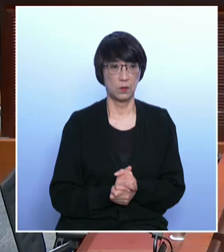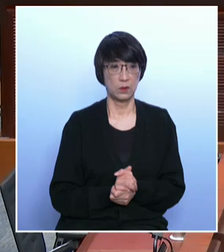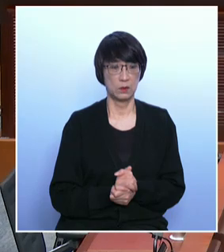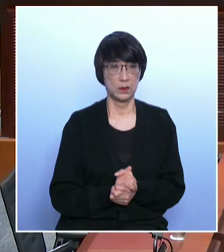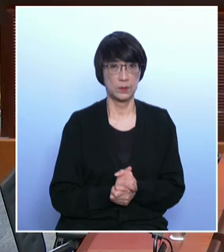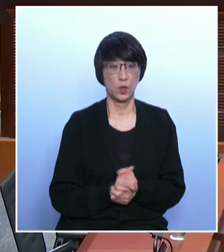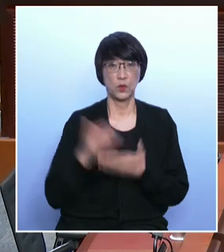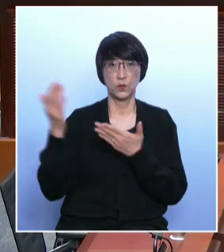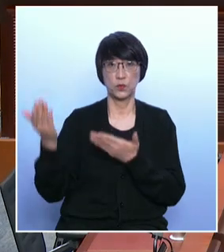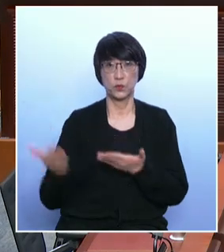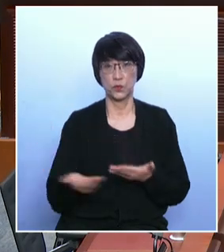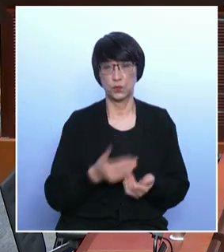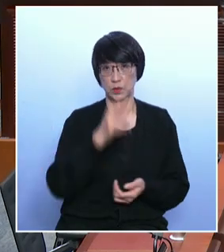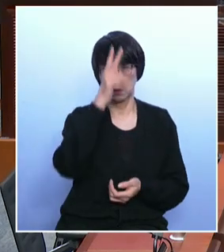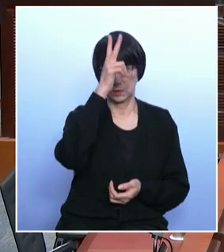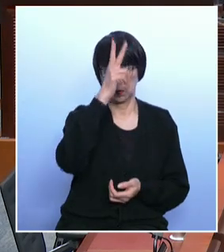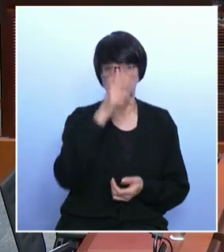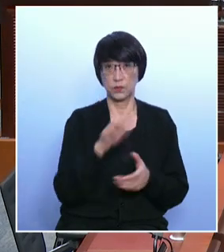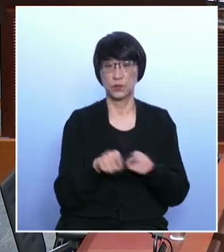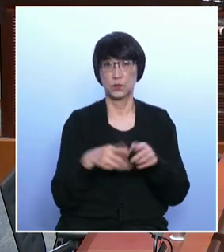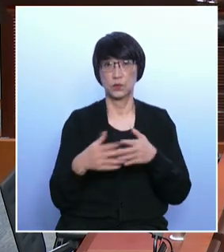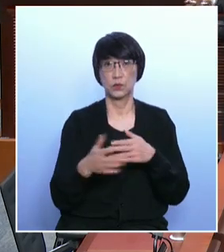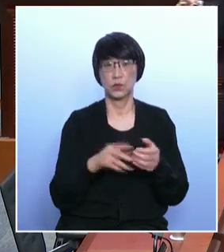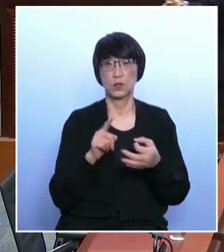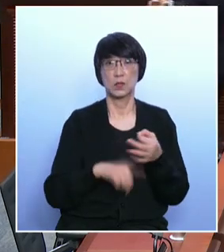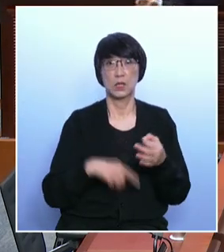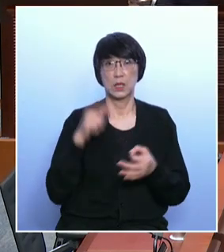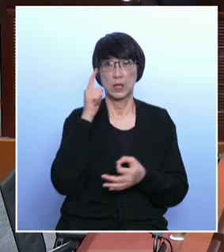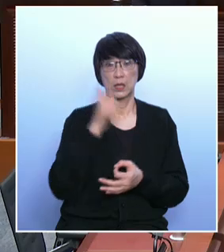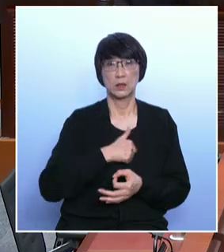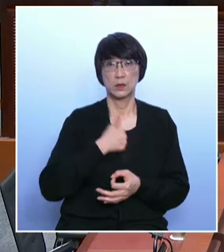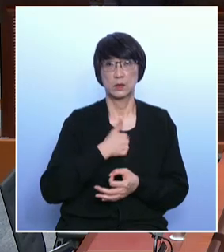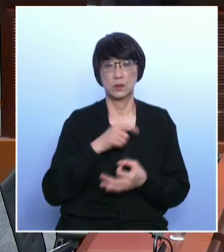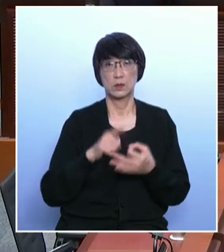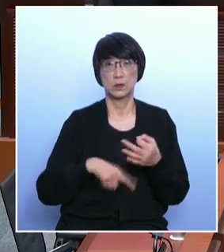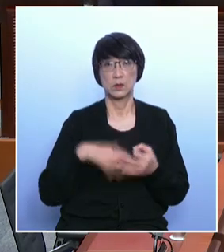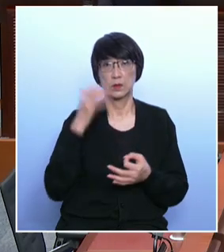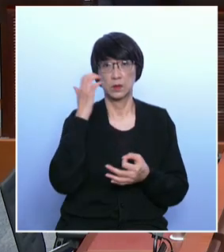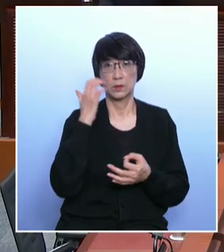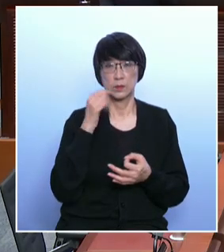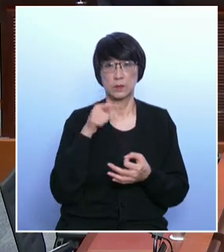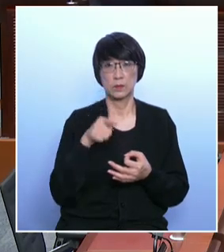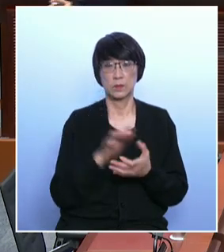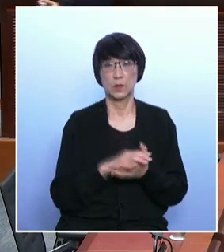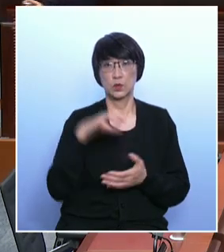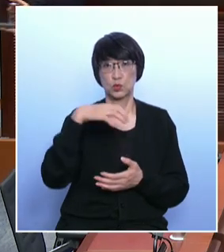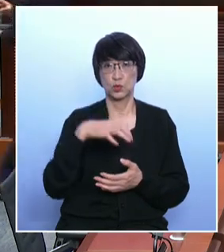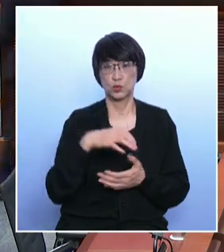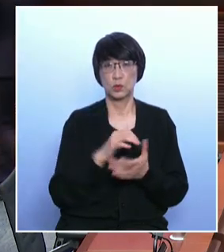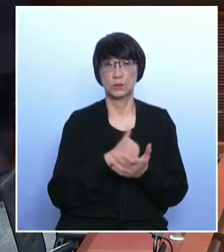好，咁我哋歡迎 I welcome Dr. Libby Lee, Ms. Elaine